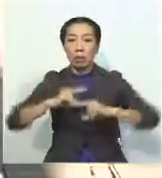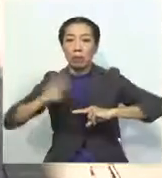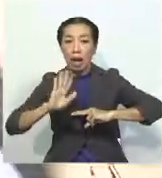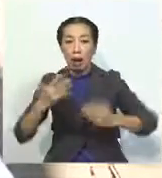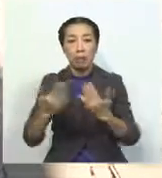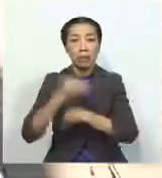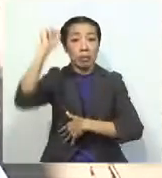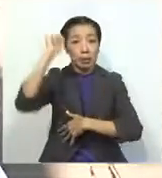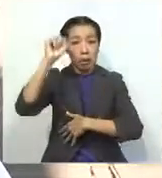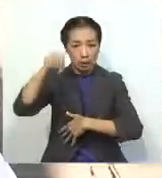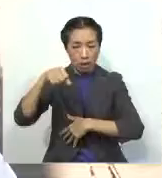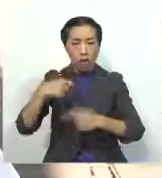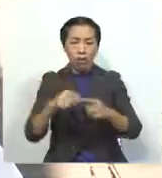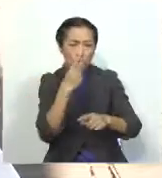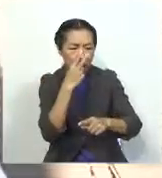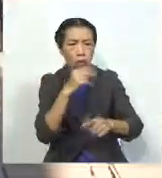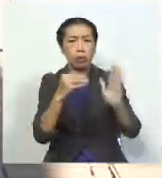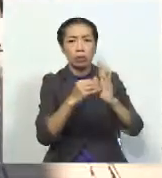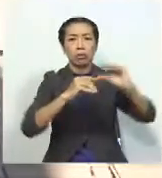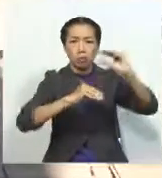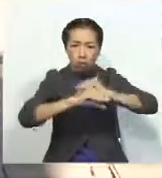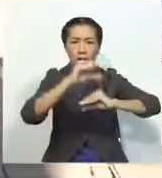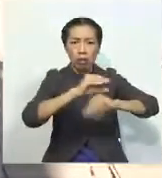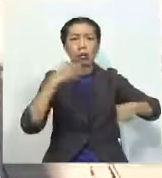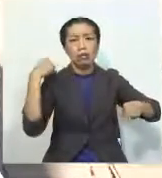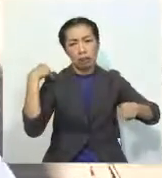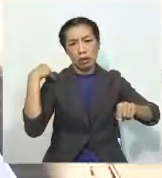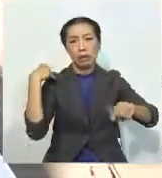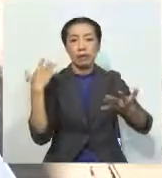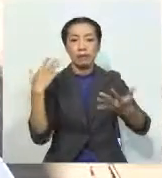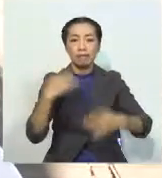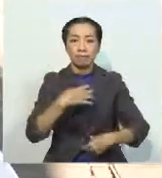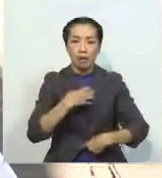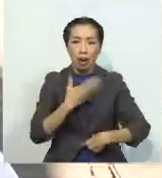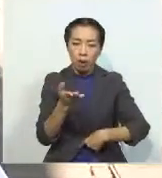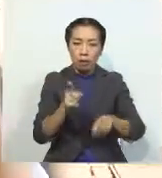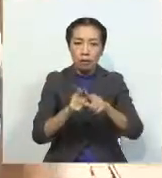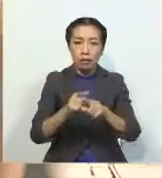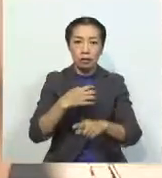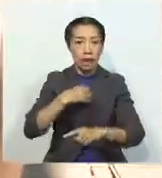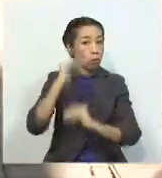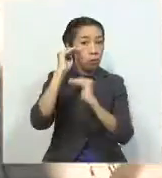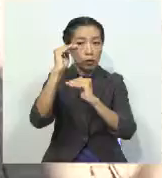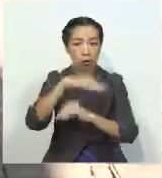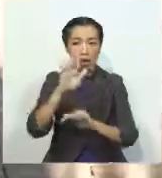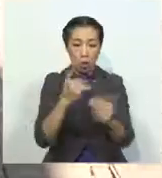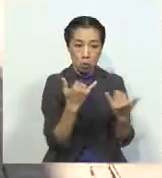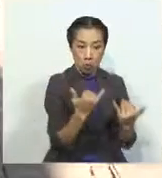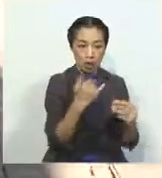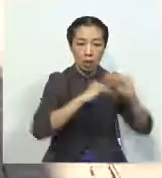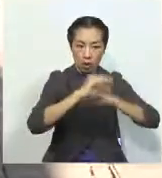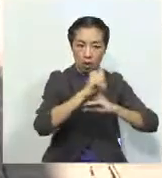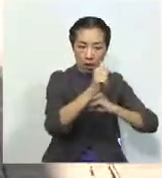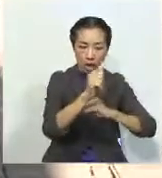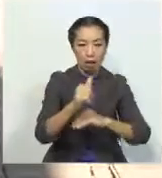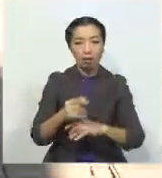าการก่อสร้างในกรุงเทพอะค่ะมันก็ยังมีอยู่เรื่อยๆคือควรจะมีแบบว่ากำหนดว่าวันนี้ให้ก่อสร้